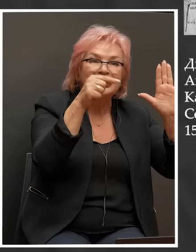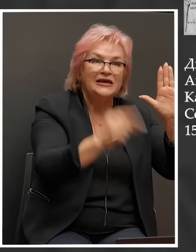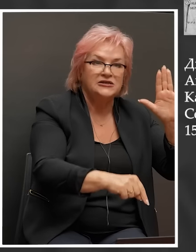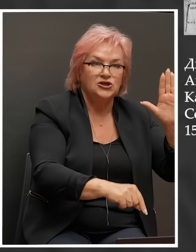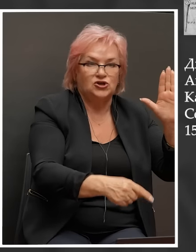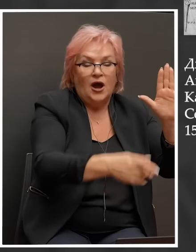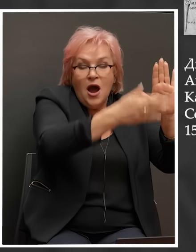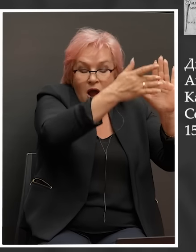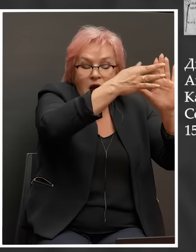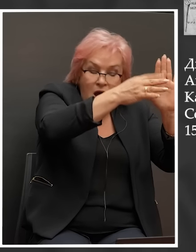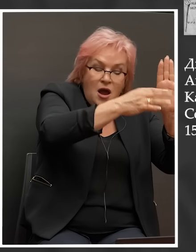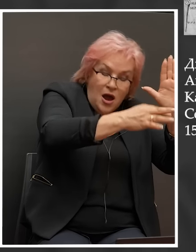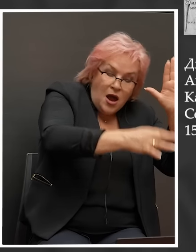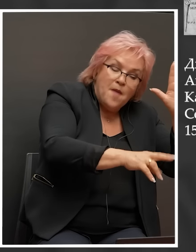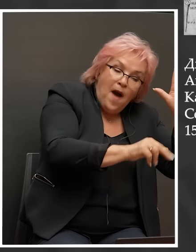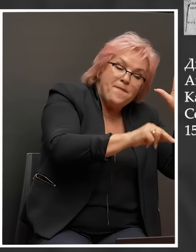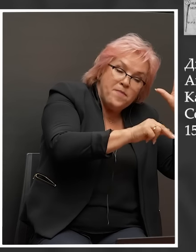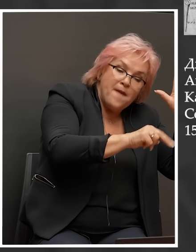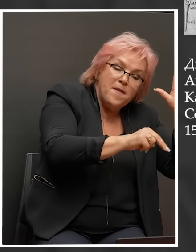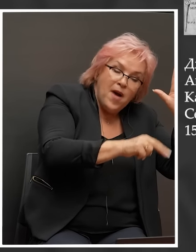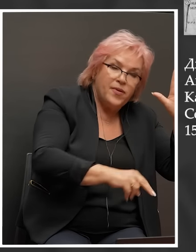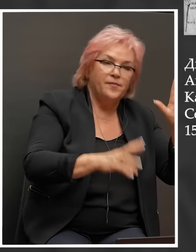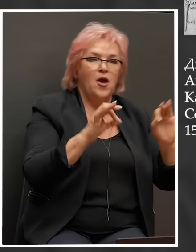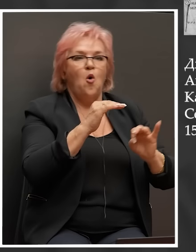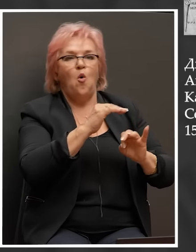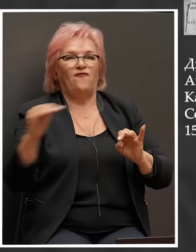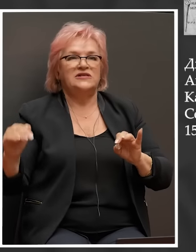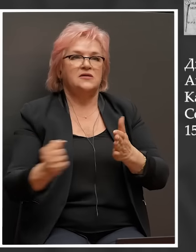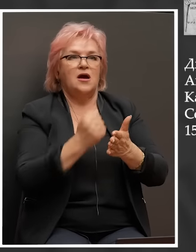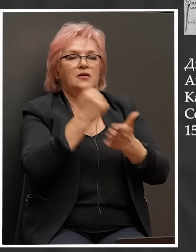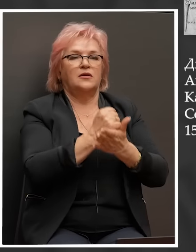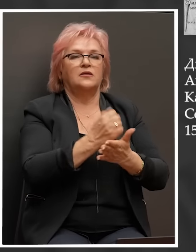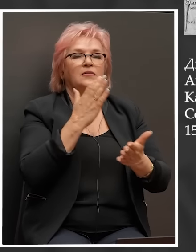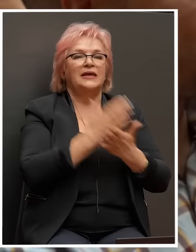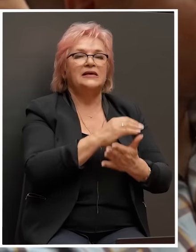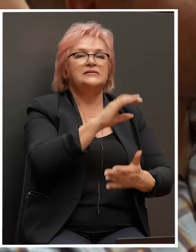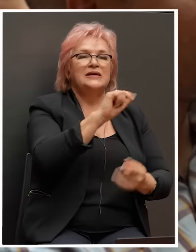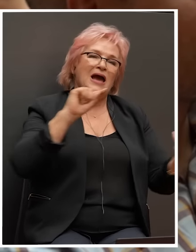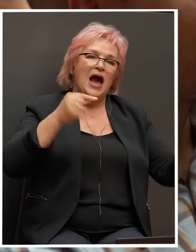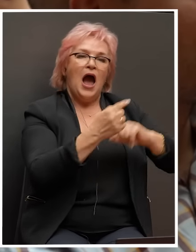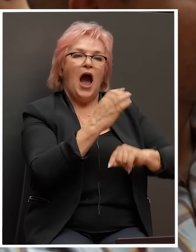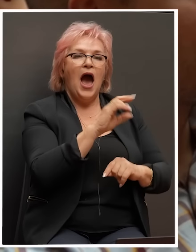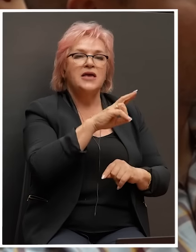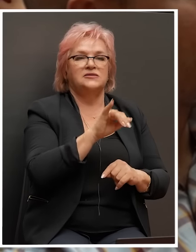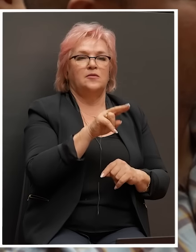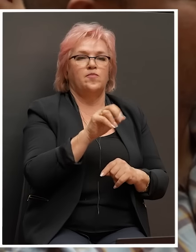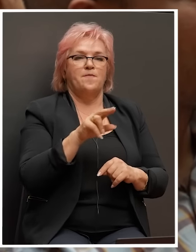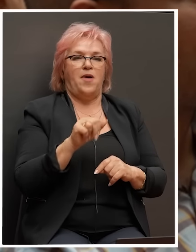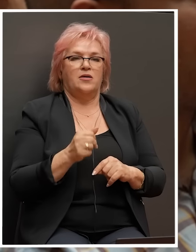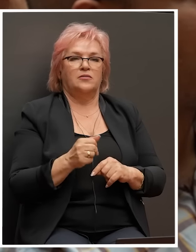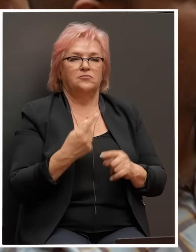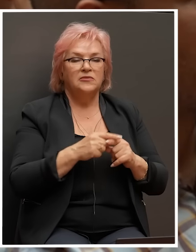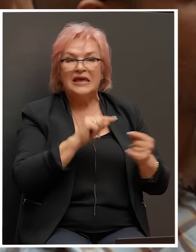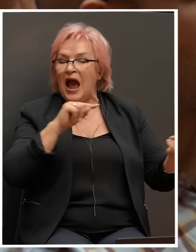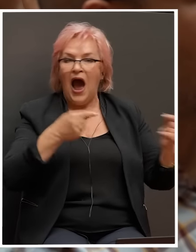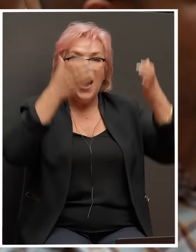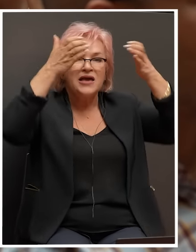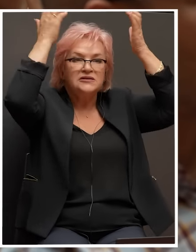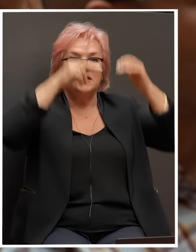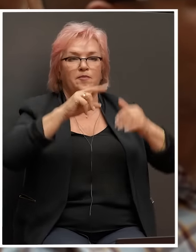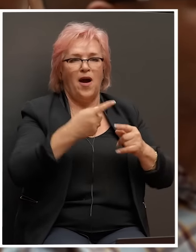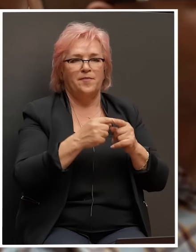какое-то бесконечное количество пап. Помимо официально признанных римских пап, есть, например, антипапы. Да, и антипапы –